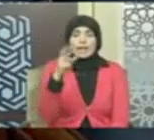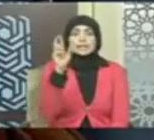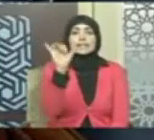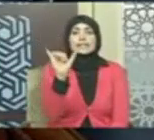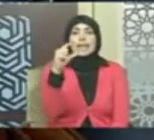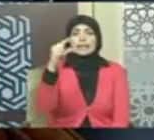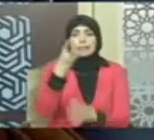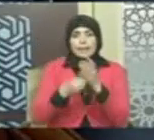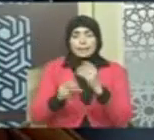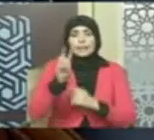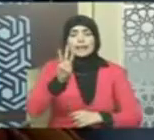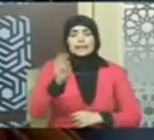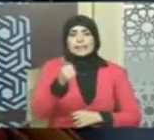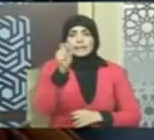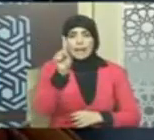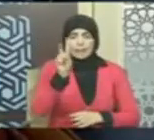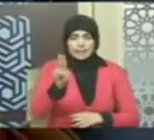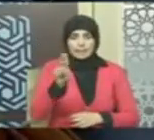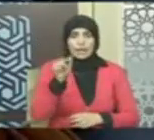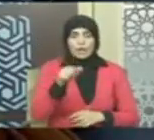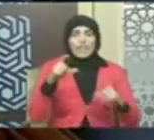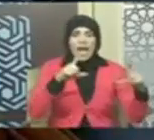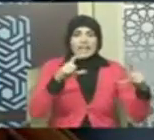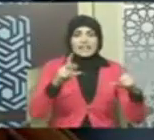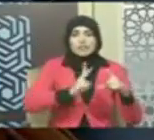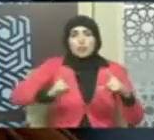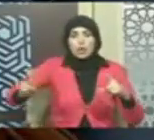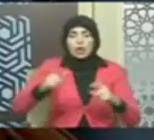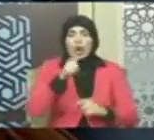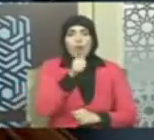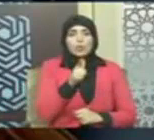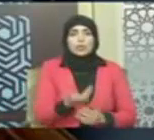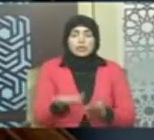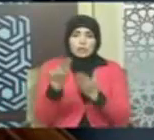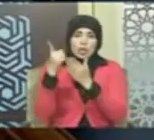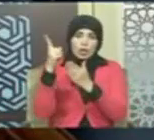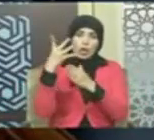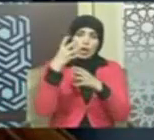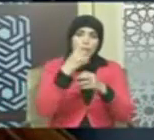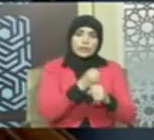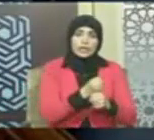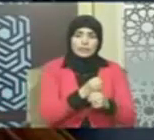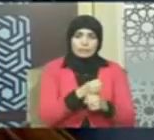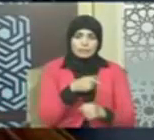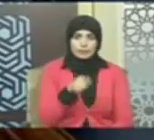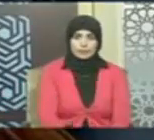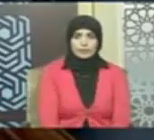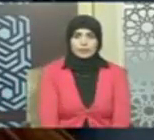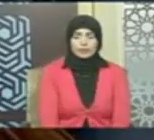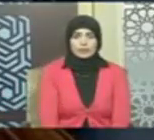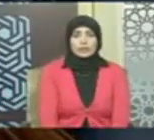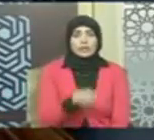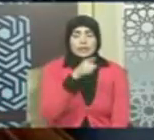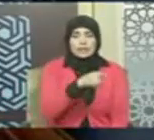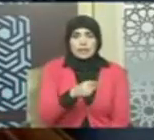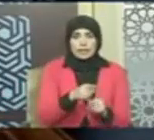وهناك أحاديث أخرى كقوله صلى الله عليه وسلم: لساق بن مسعود